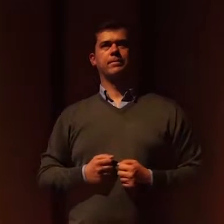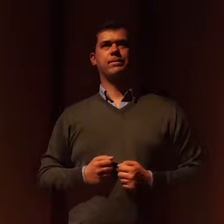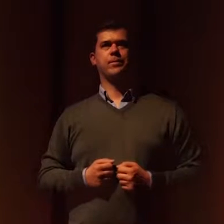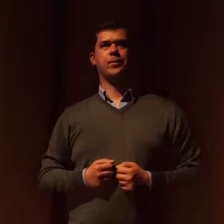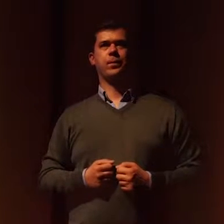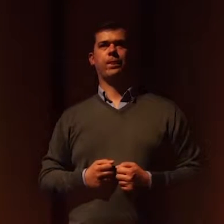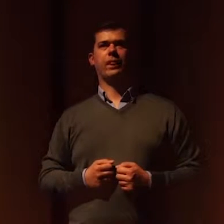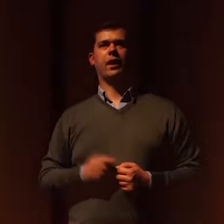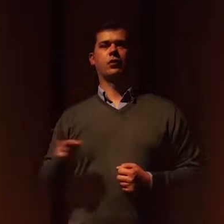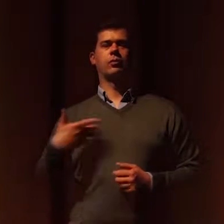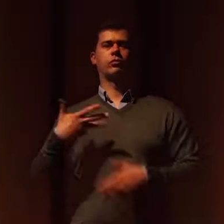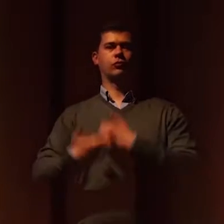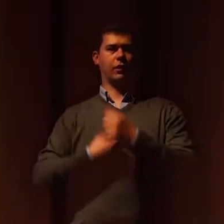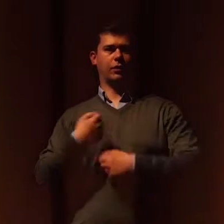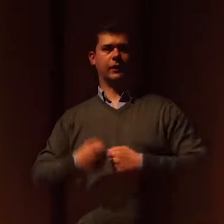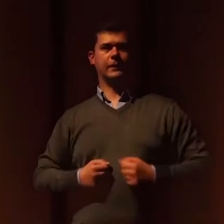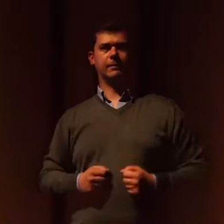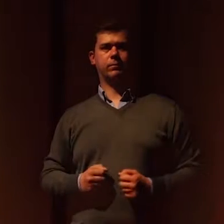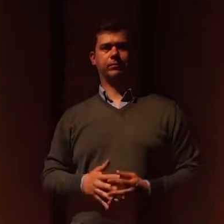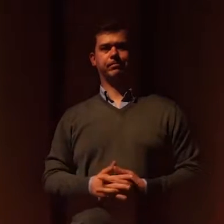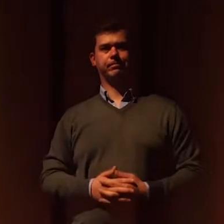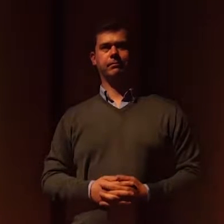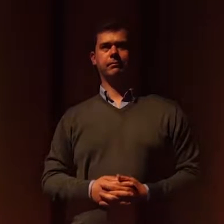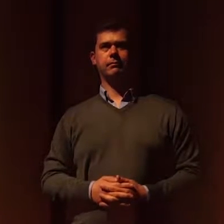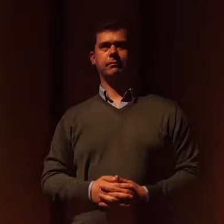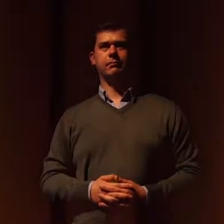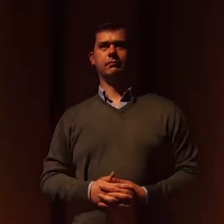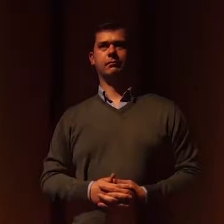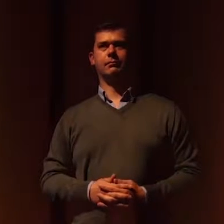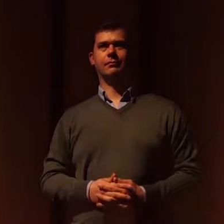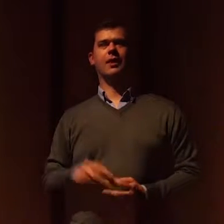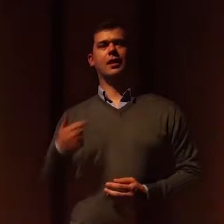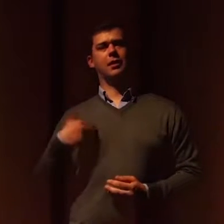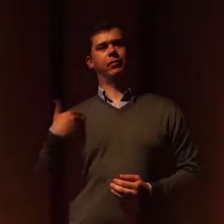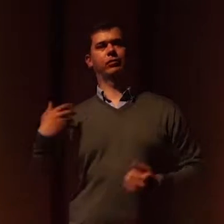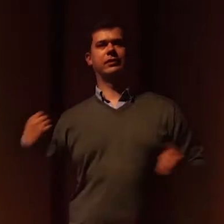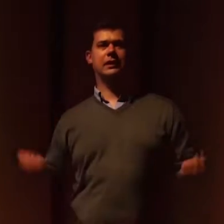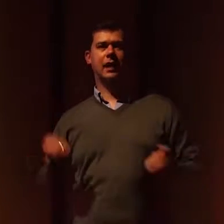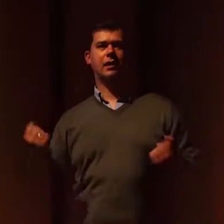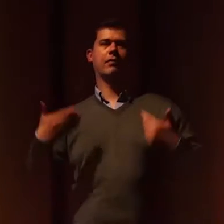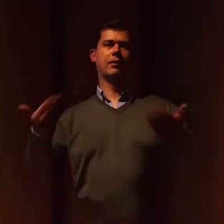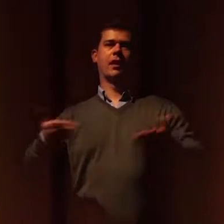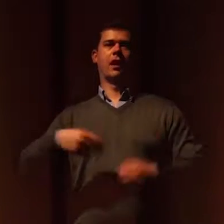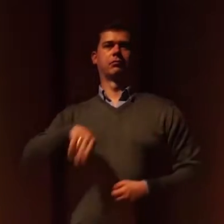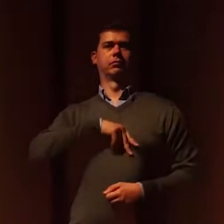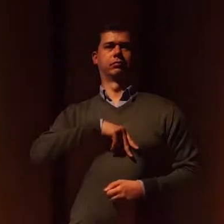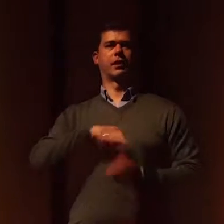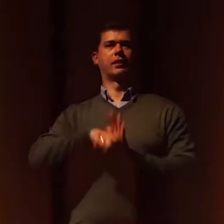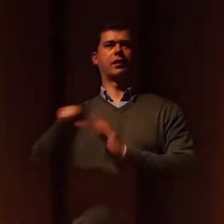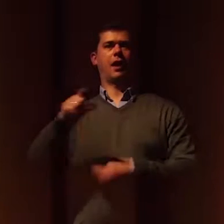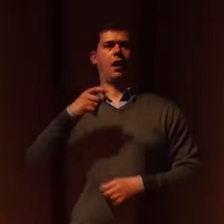takich jednego z takich działań wy starałam się o odznaczenia dla kobiet